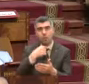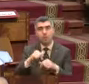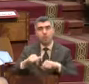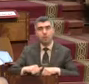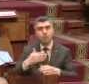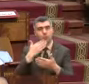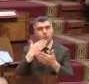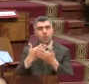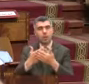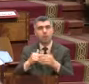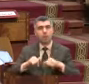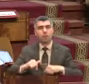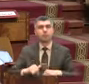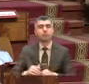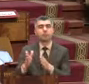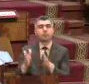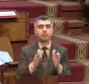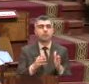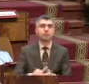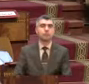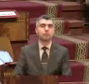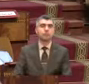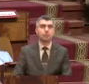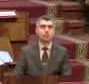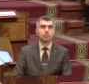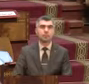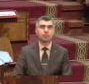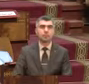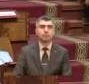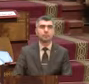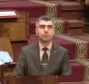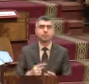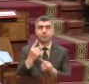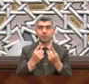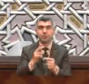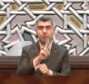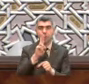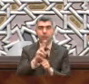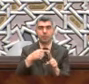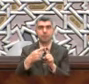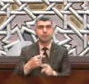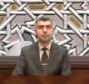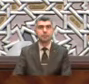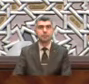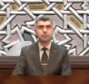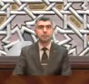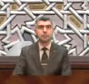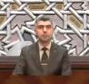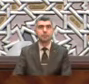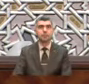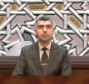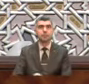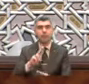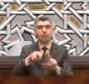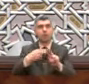شكرا السيده النائبه، للاسف انتهى الوقت، شكرا لكم. هل هناك من تعقيب اضافي؟ لا تعقيب اضافي،